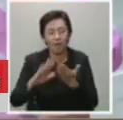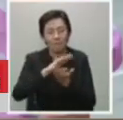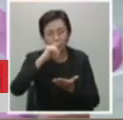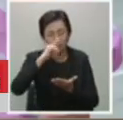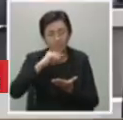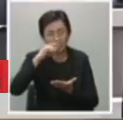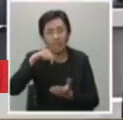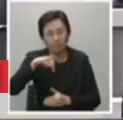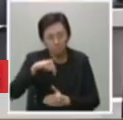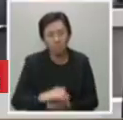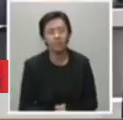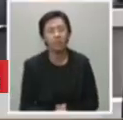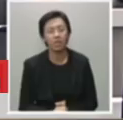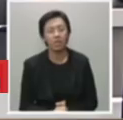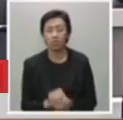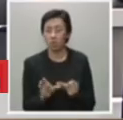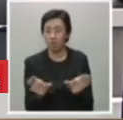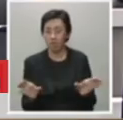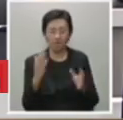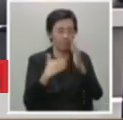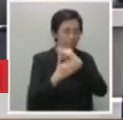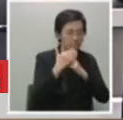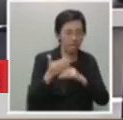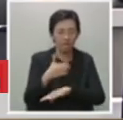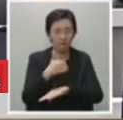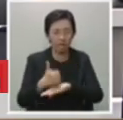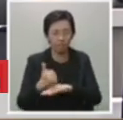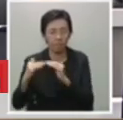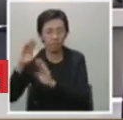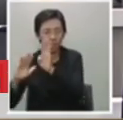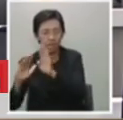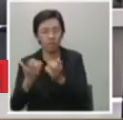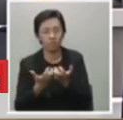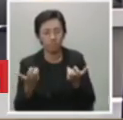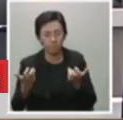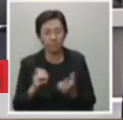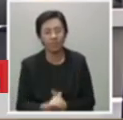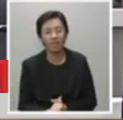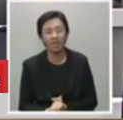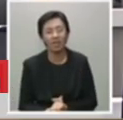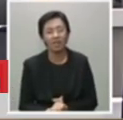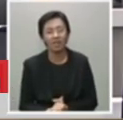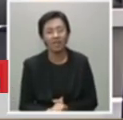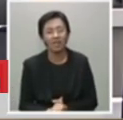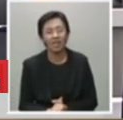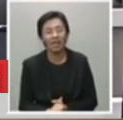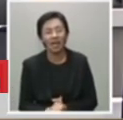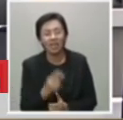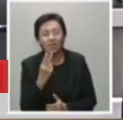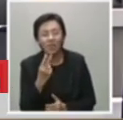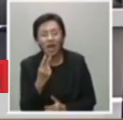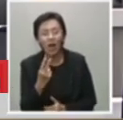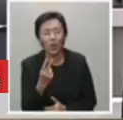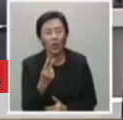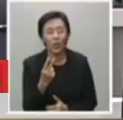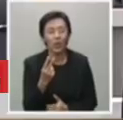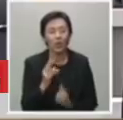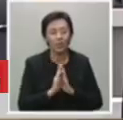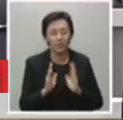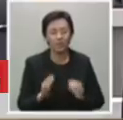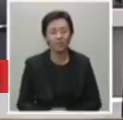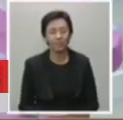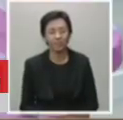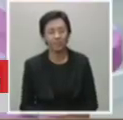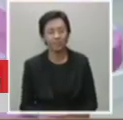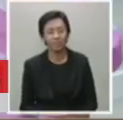งตรงนี้เนี่ยมันต้องแยกกันครับประวัติศาสตร์กับการเมืองกับประชาธิปไตยนี่น้องเกี่ยวก้อยครับขอบคุณเดอะสแตนดาร์ดนะฮะน้